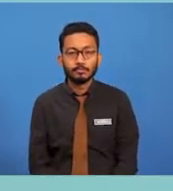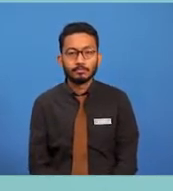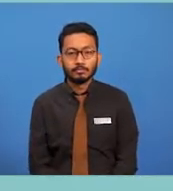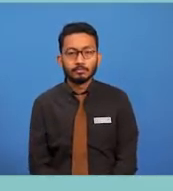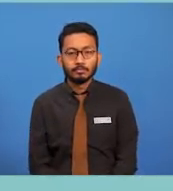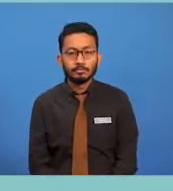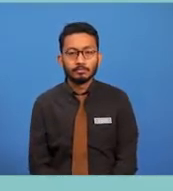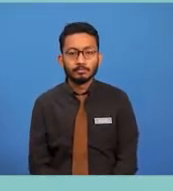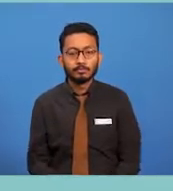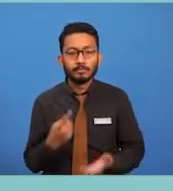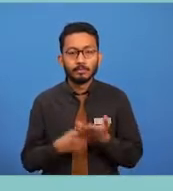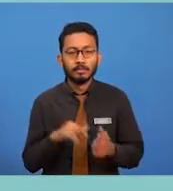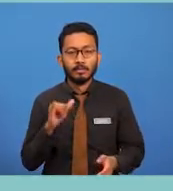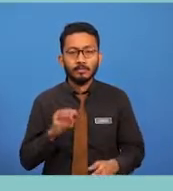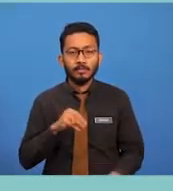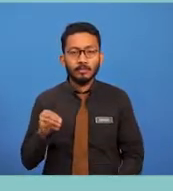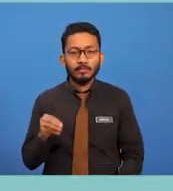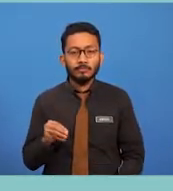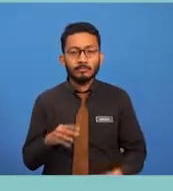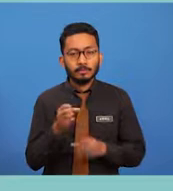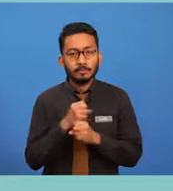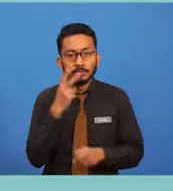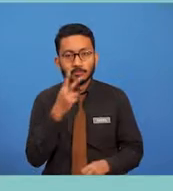Apa yang murid-murid dapat perhatikan?